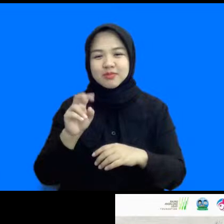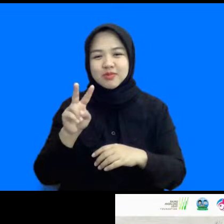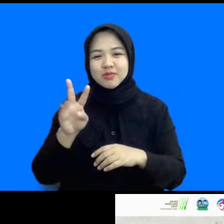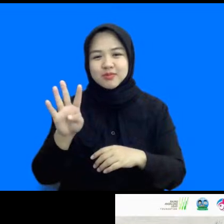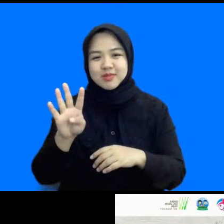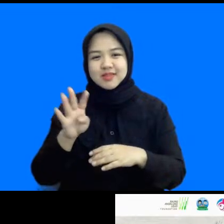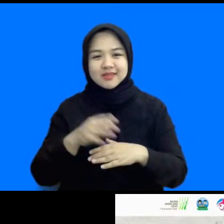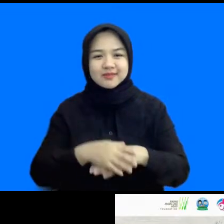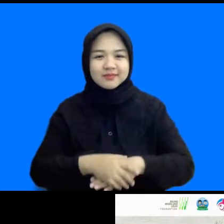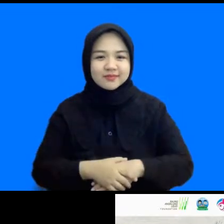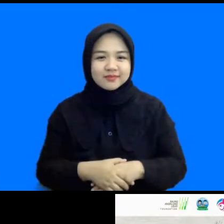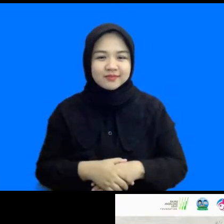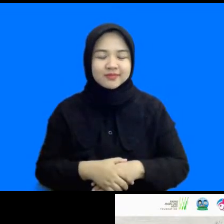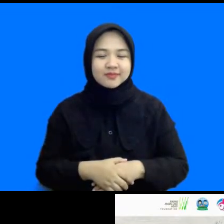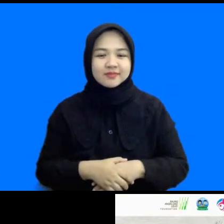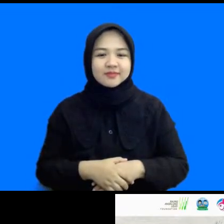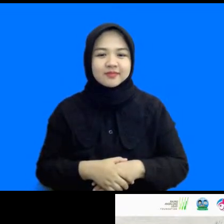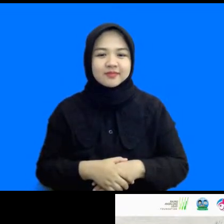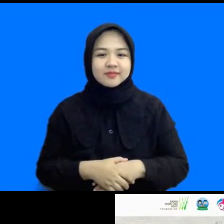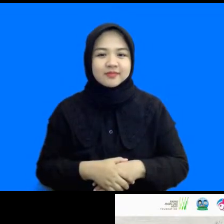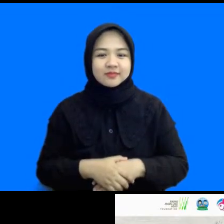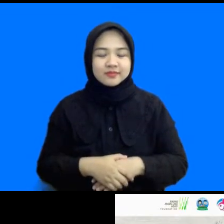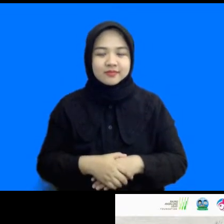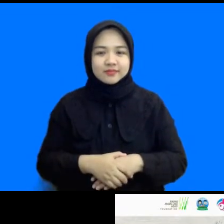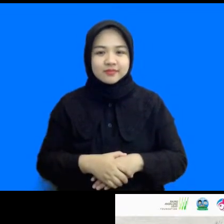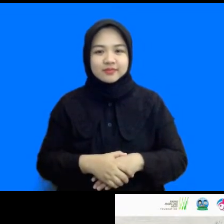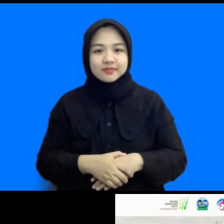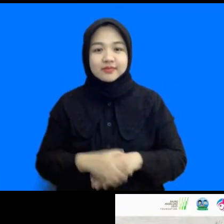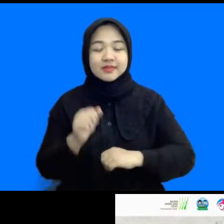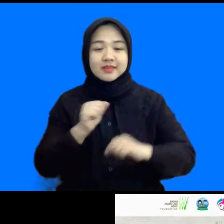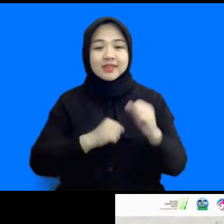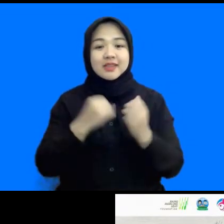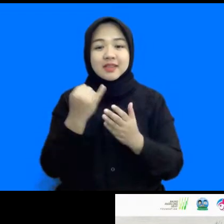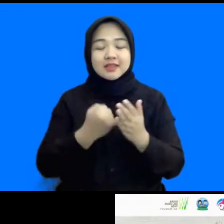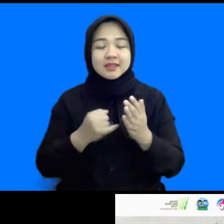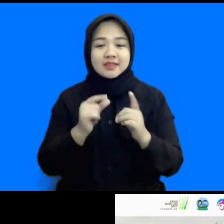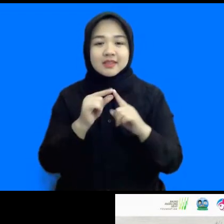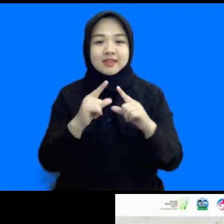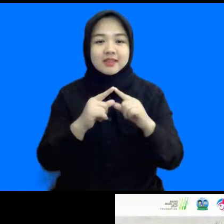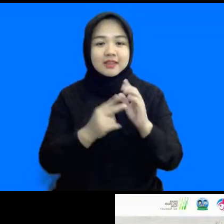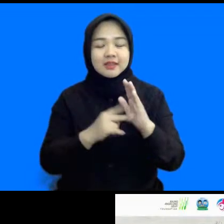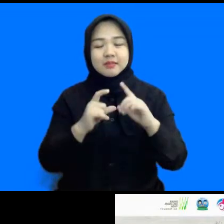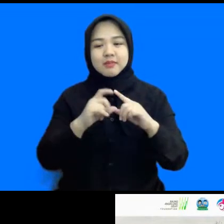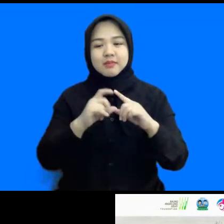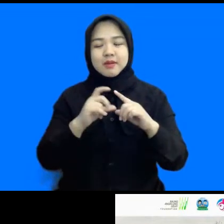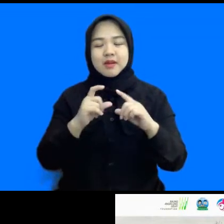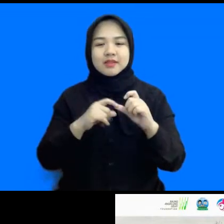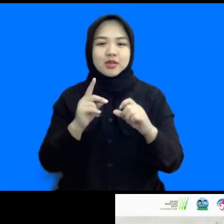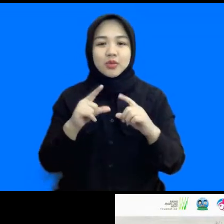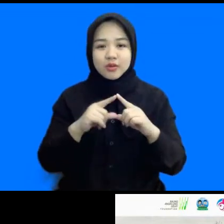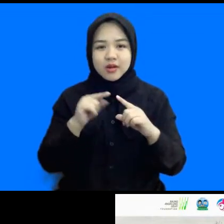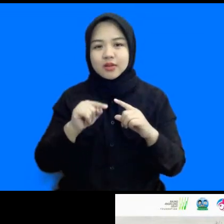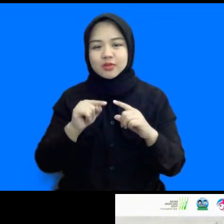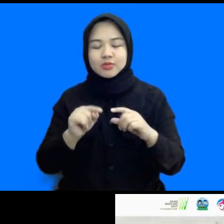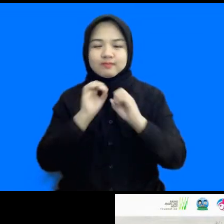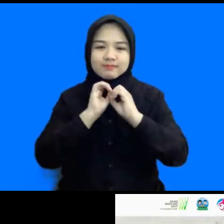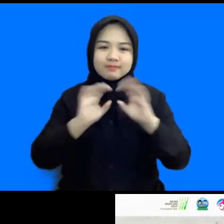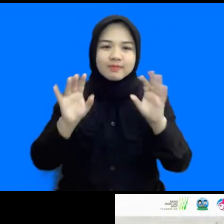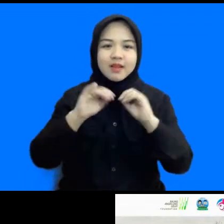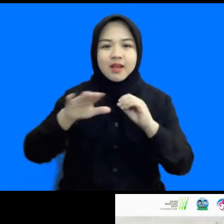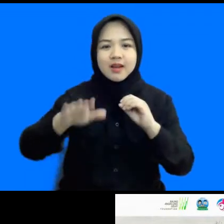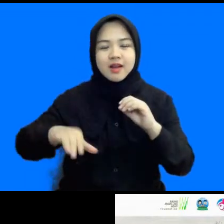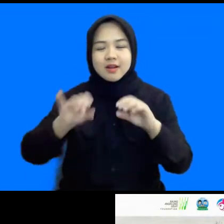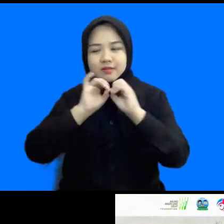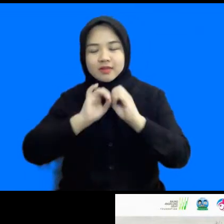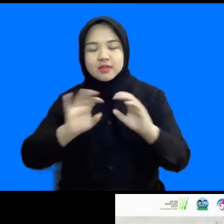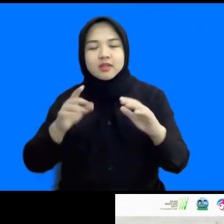2024. Kegiatan seni Pancaswara adalah model penyampaian suara anak